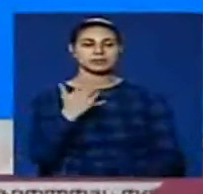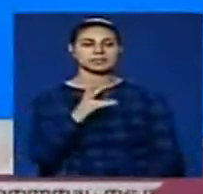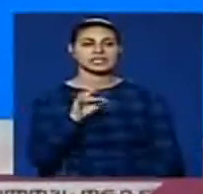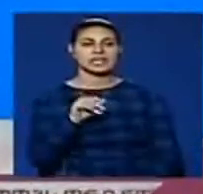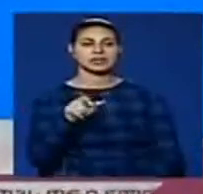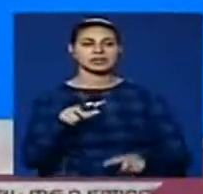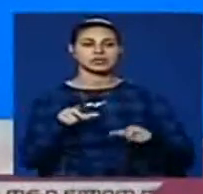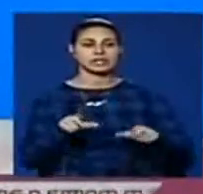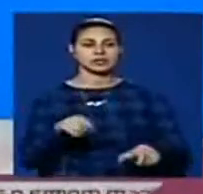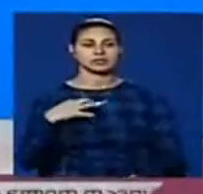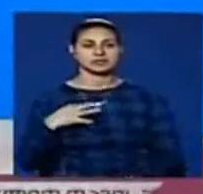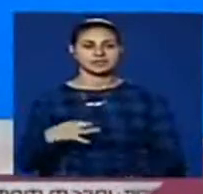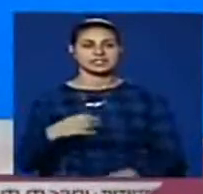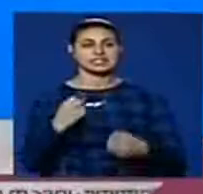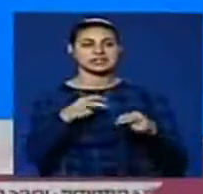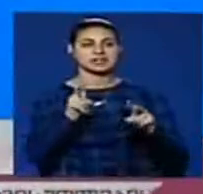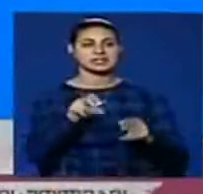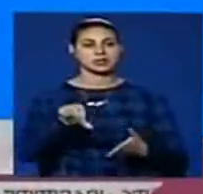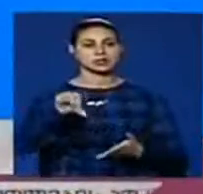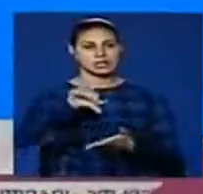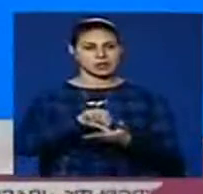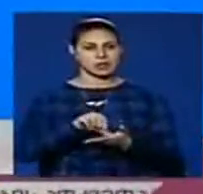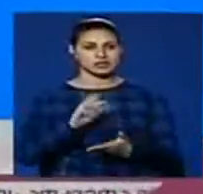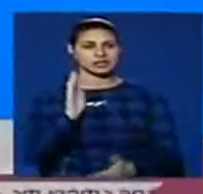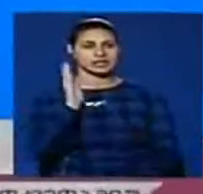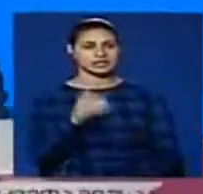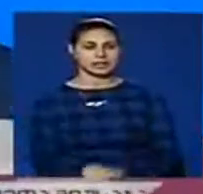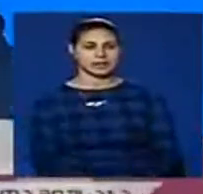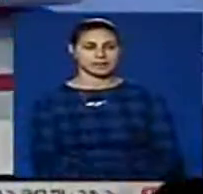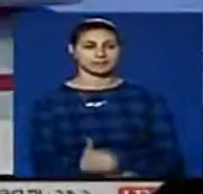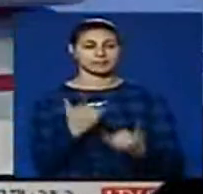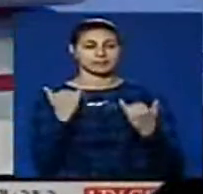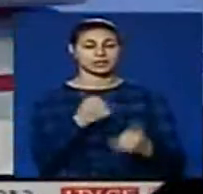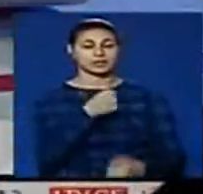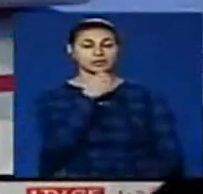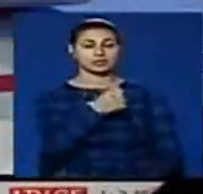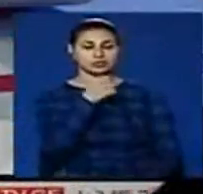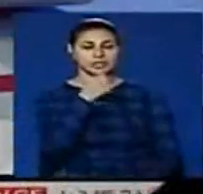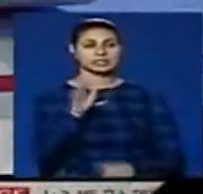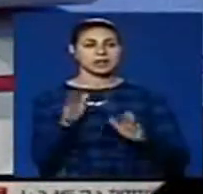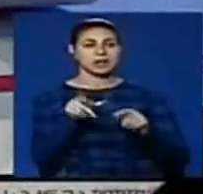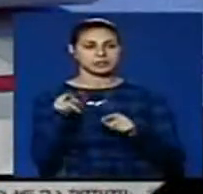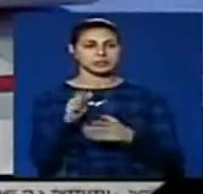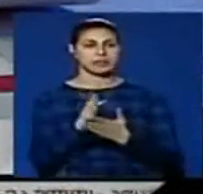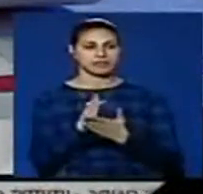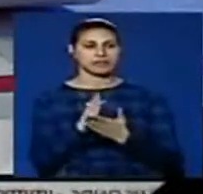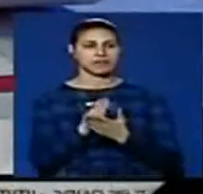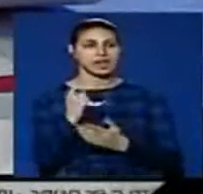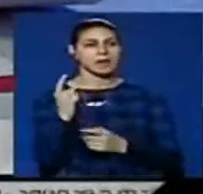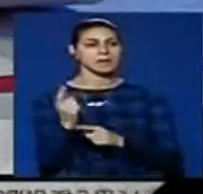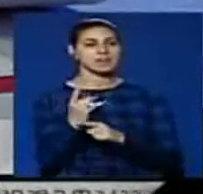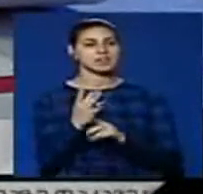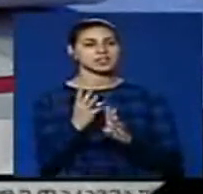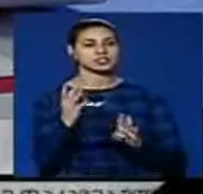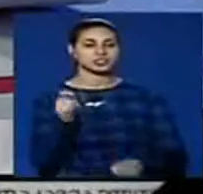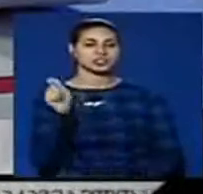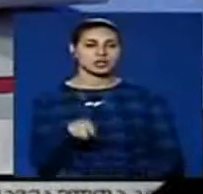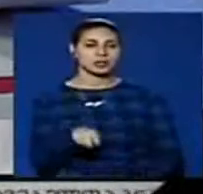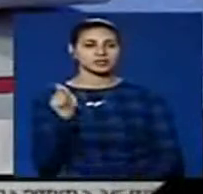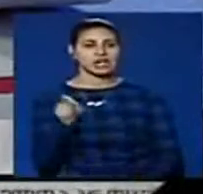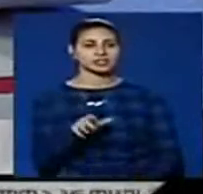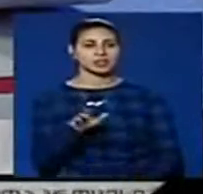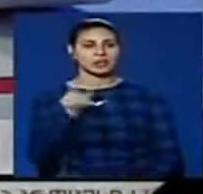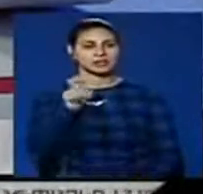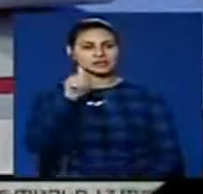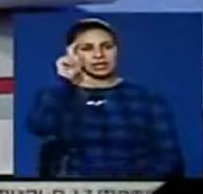გენერალური მდივნის სპეციალური წარმომადგენელი დაესწრება. ლიკა ალელიშვილს ჩავთავთ ახლა ბათუმიდან. ლიკა, პირველ რიგში ჩამოვიდა თუ არა ჯეიმს აპატურაი